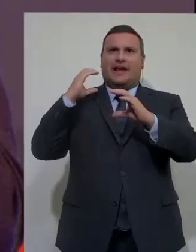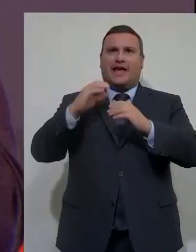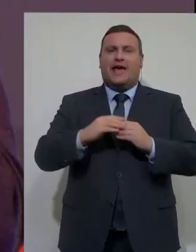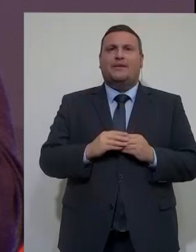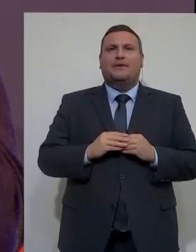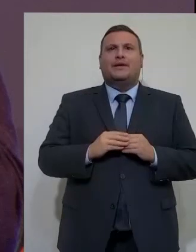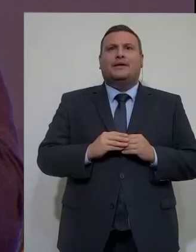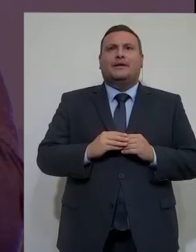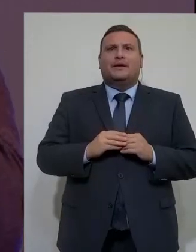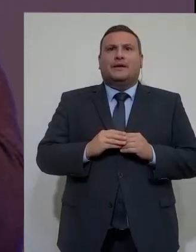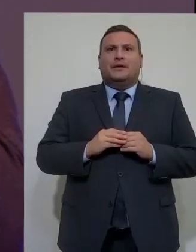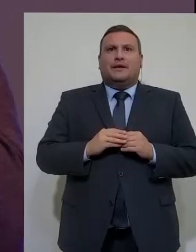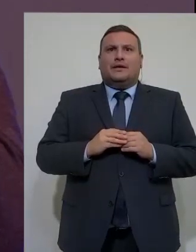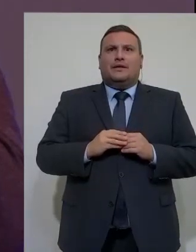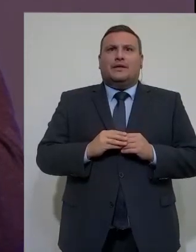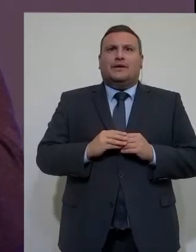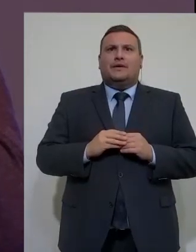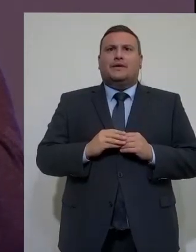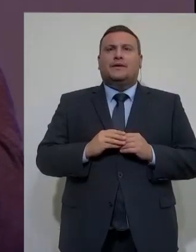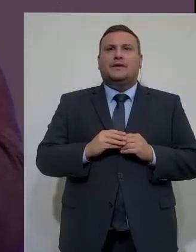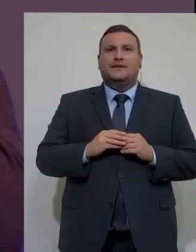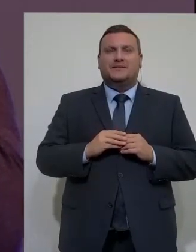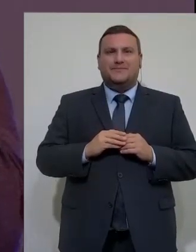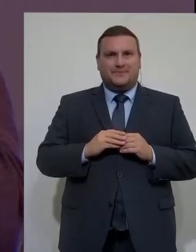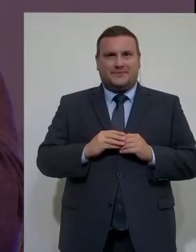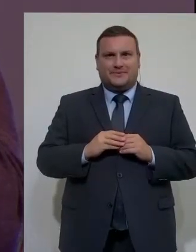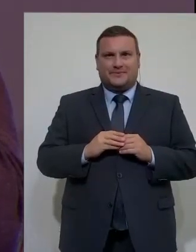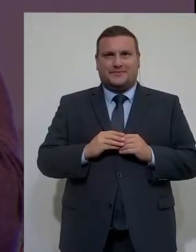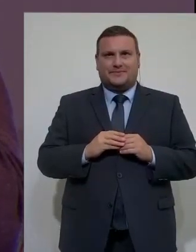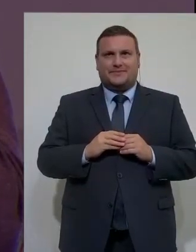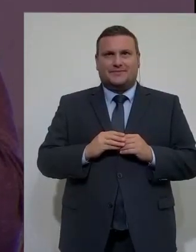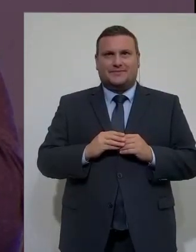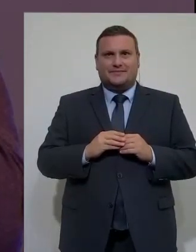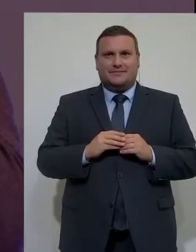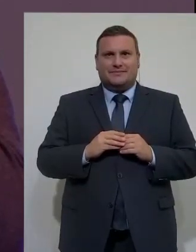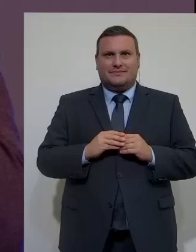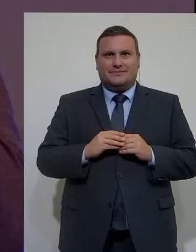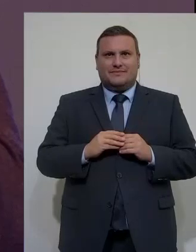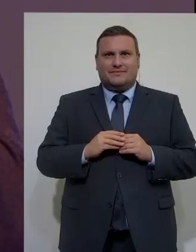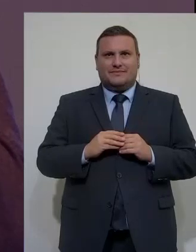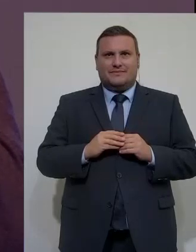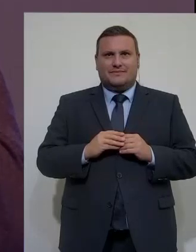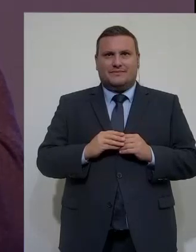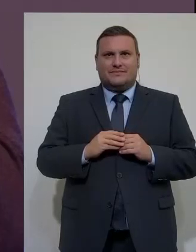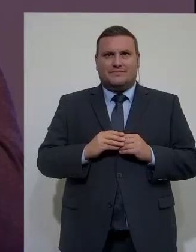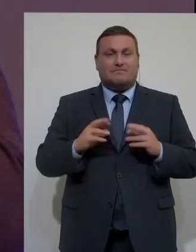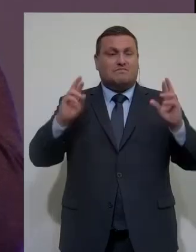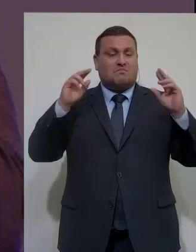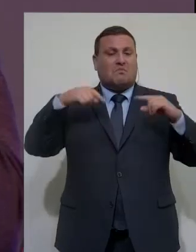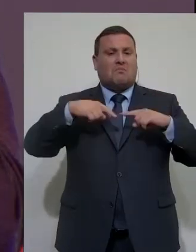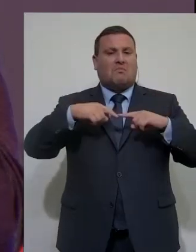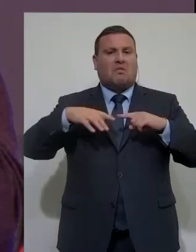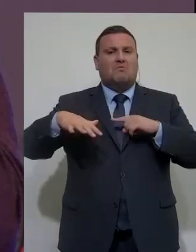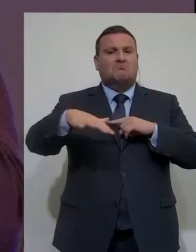opportunità per evidenziare come il nostro settore abbia sempre più importanza nell'ambito del